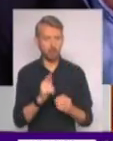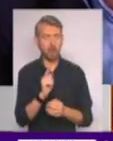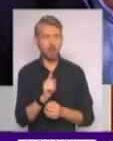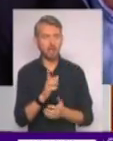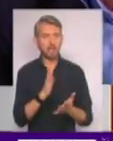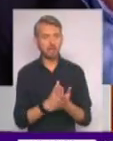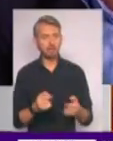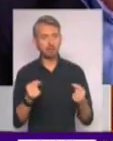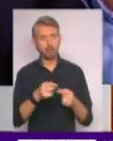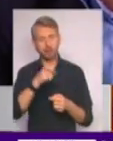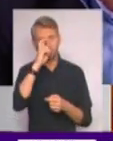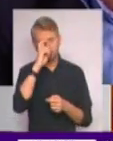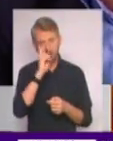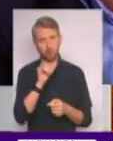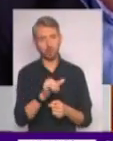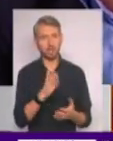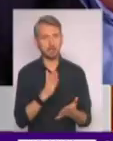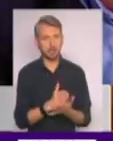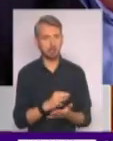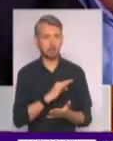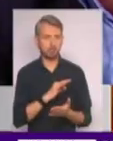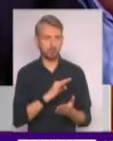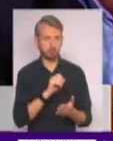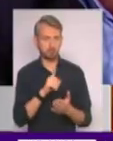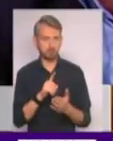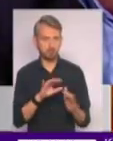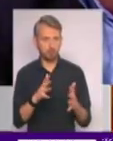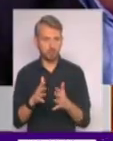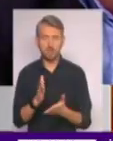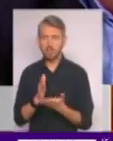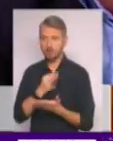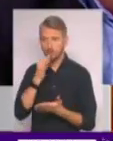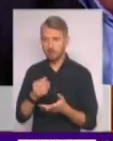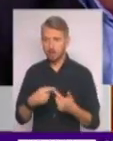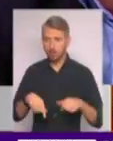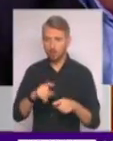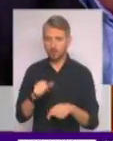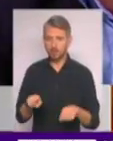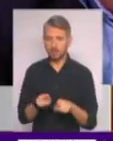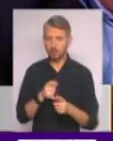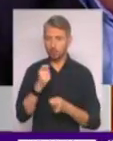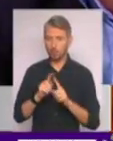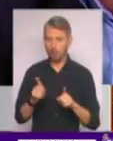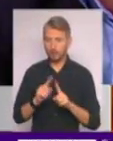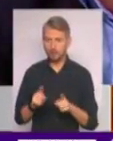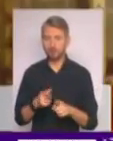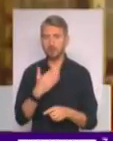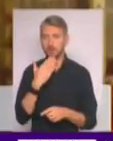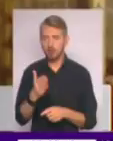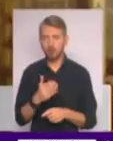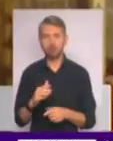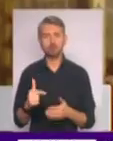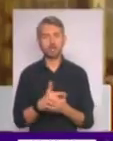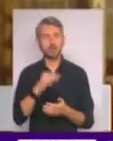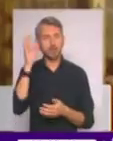є відповідна держава, і в неї є правові моменти. Так, є відповідальні органи саме за такі нюанси. Дуже дякую. Ще раз